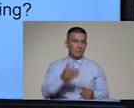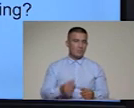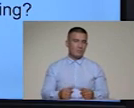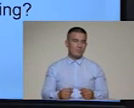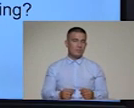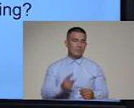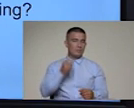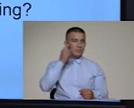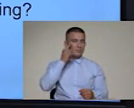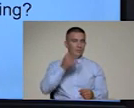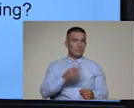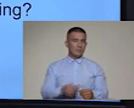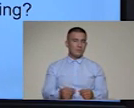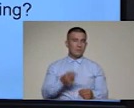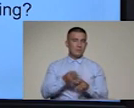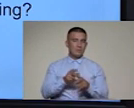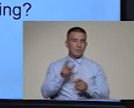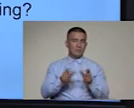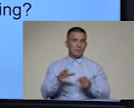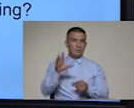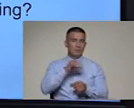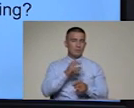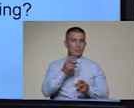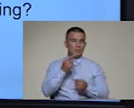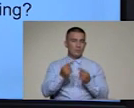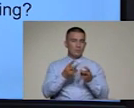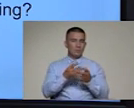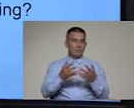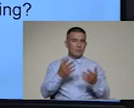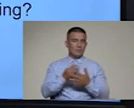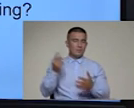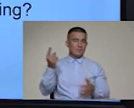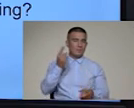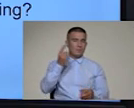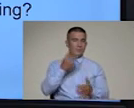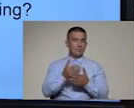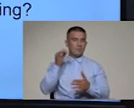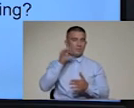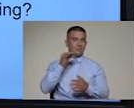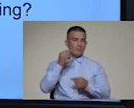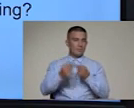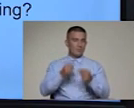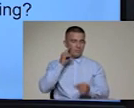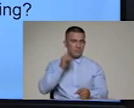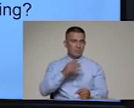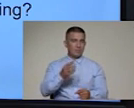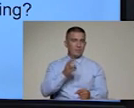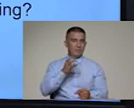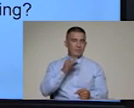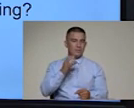aziz o'quvchilar? Insoniyatga qadimdan ma'lum bo'lgan element qaysi? Bu elementlar tarixdan sizga ma'lumki,